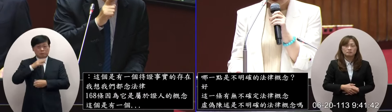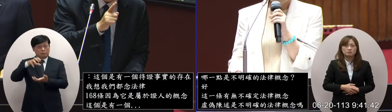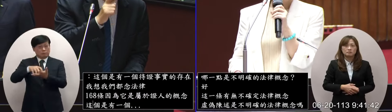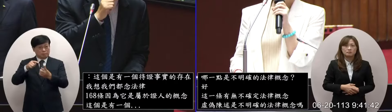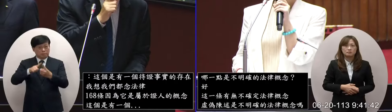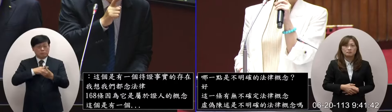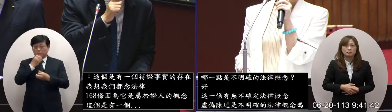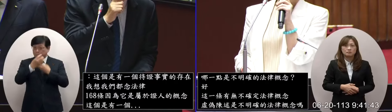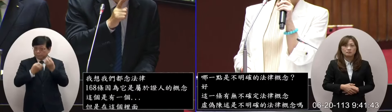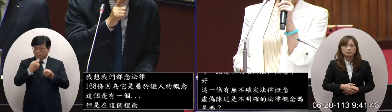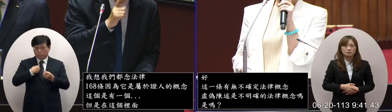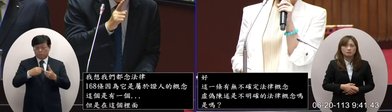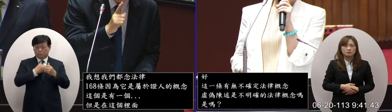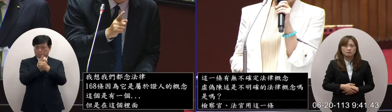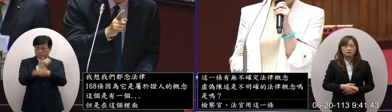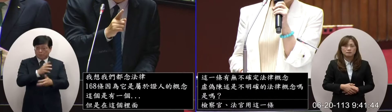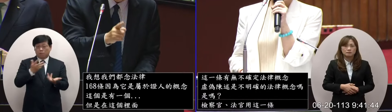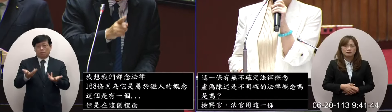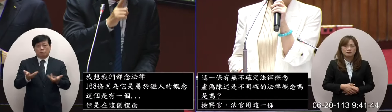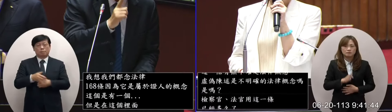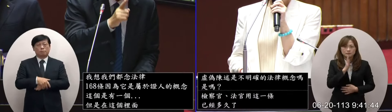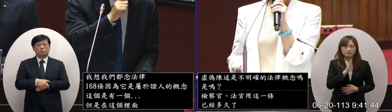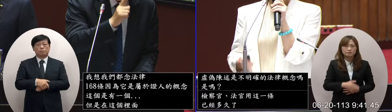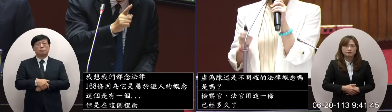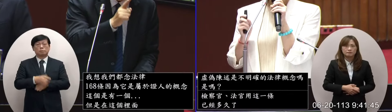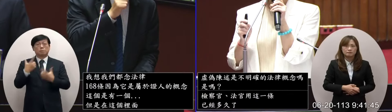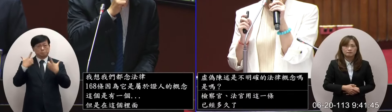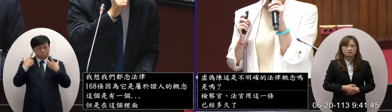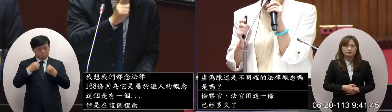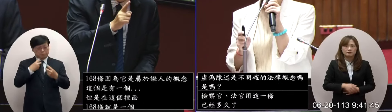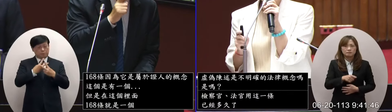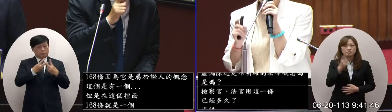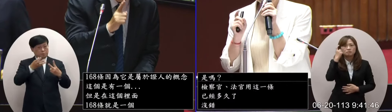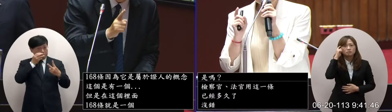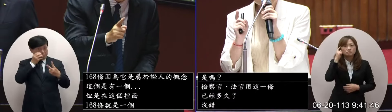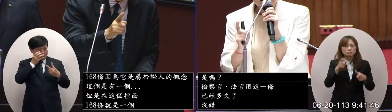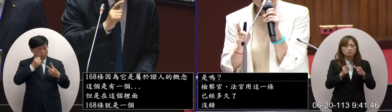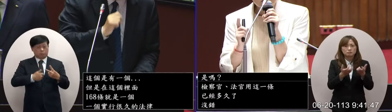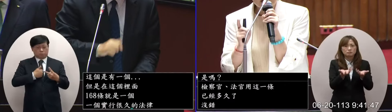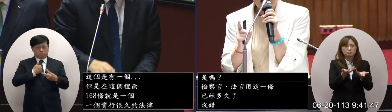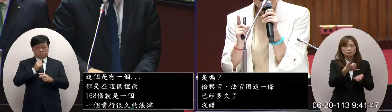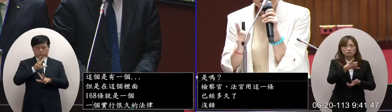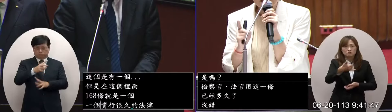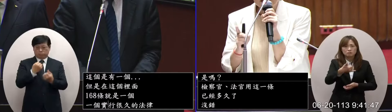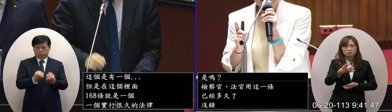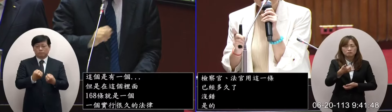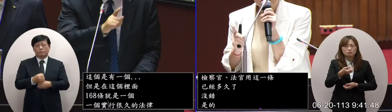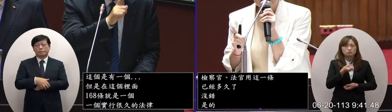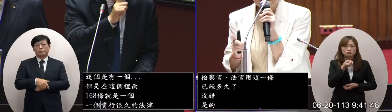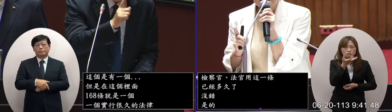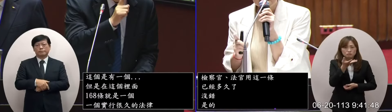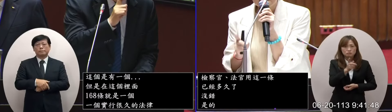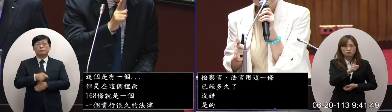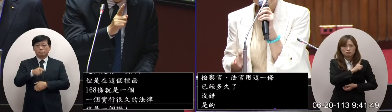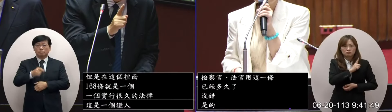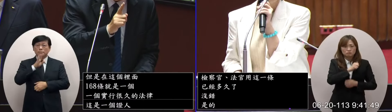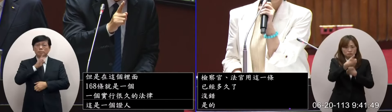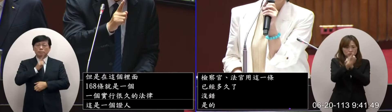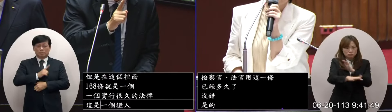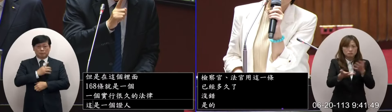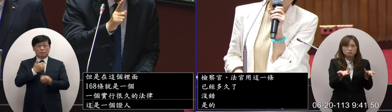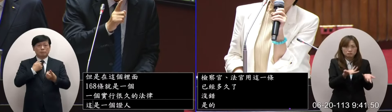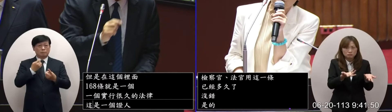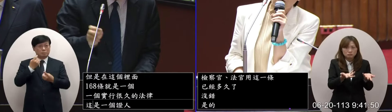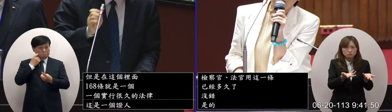人他陈述他亲身经验的一个事实， 是的， 所以有一个客观真实的存在， 陈述他经历的真实的 事实，所以这个有一个虚